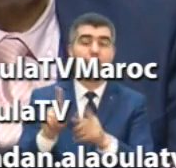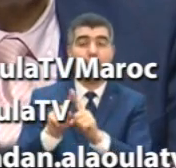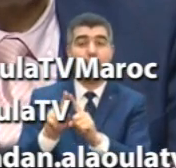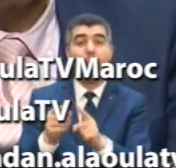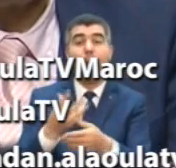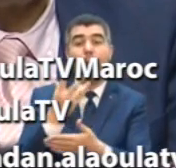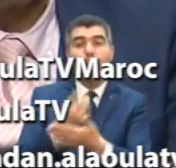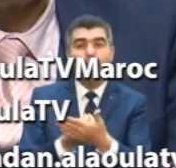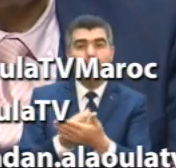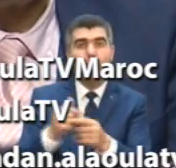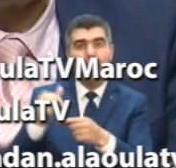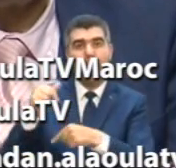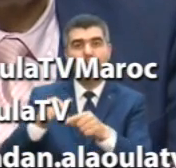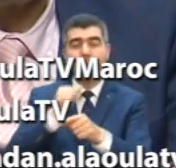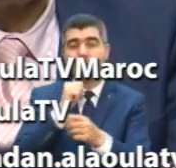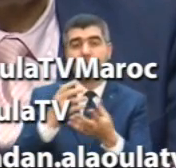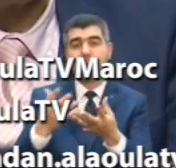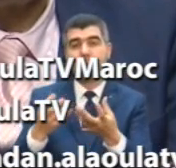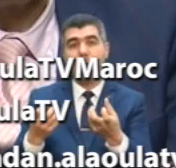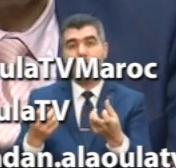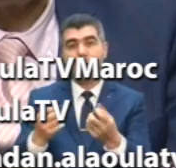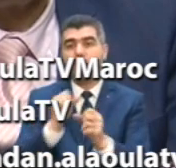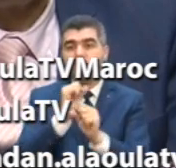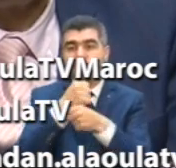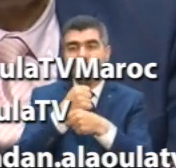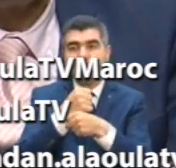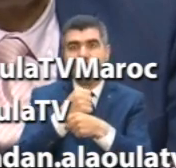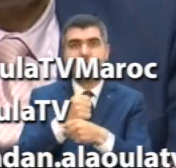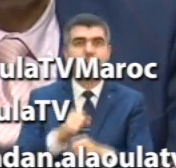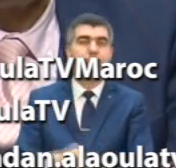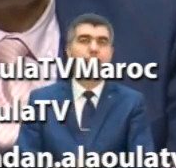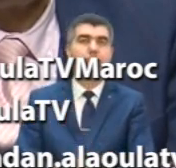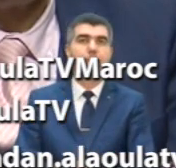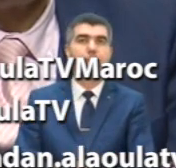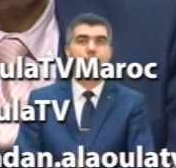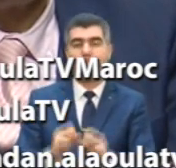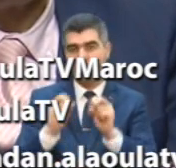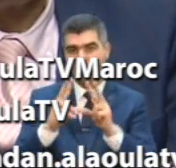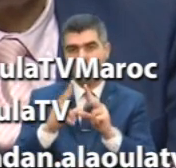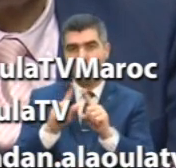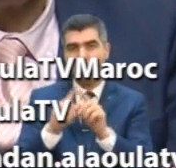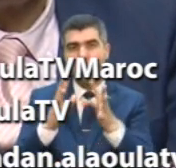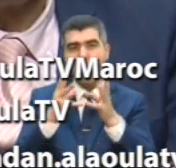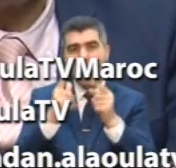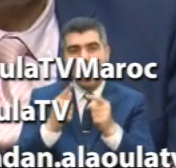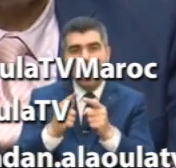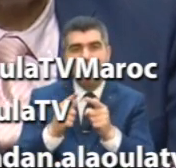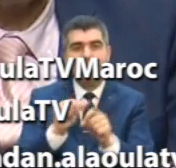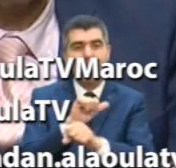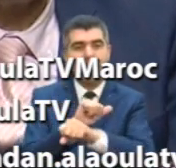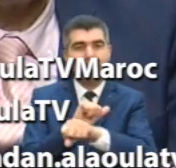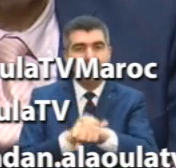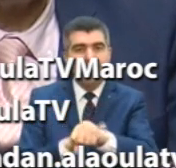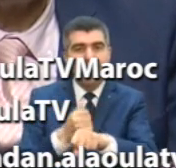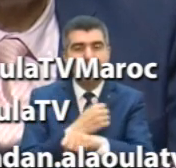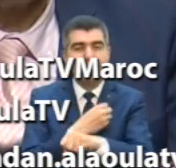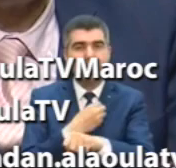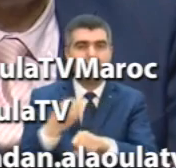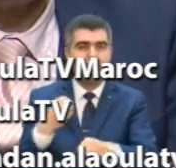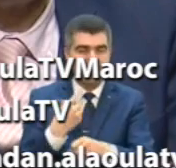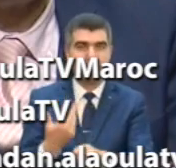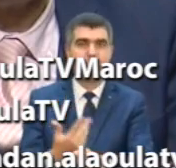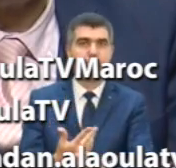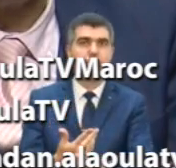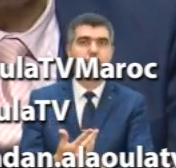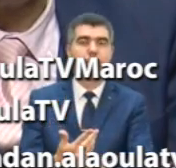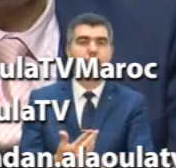وهناك نسبه كبيره منهم تعاني في صمت. صحيح ذكرتم بعض الارقام بشان التغطيه الصحيه وبشان